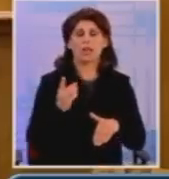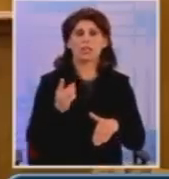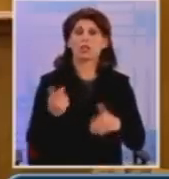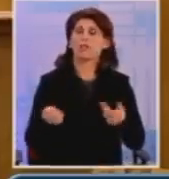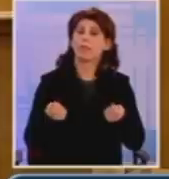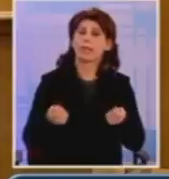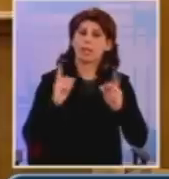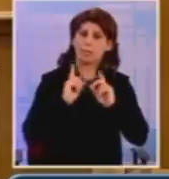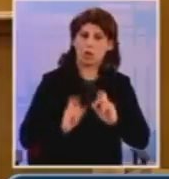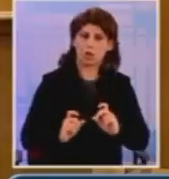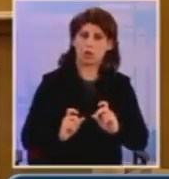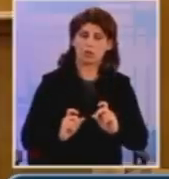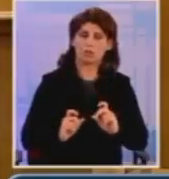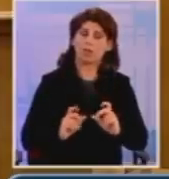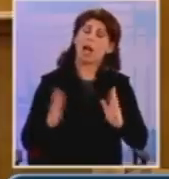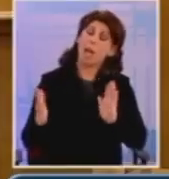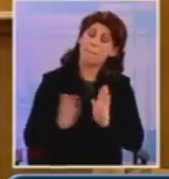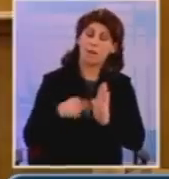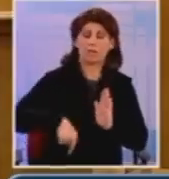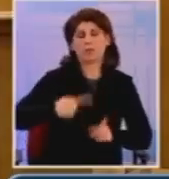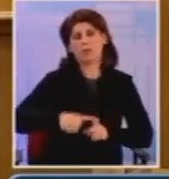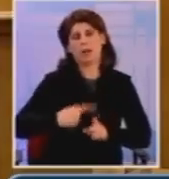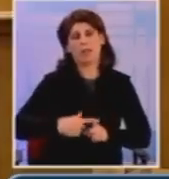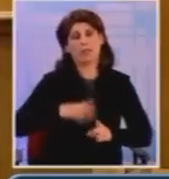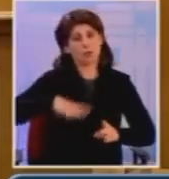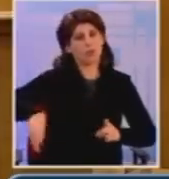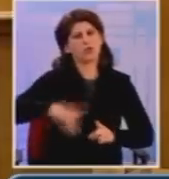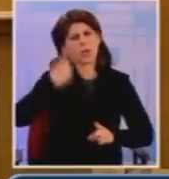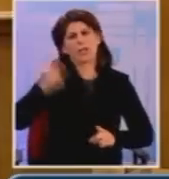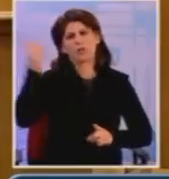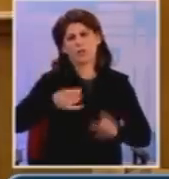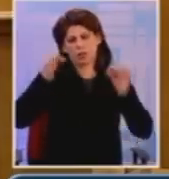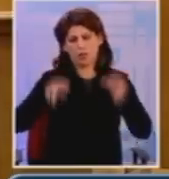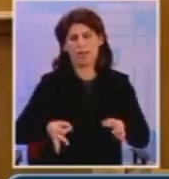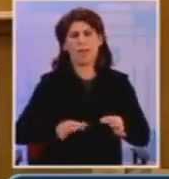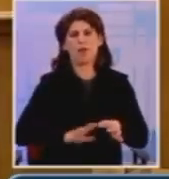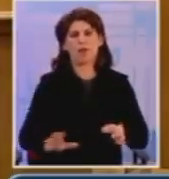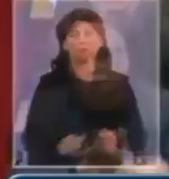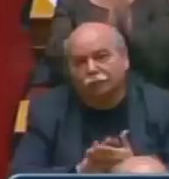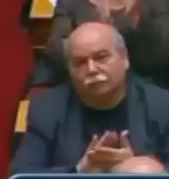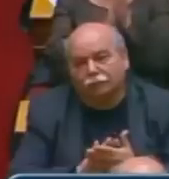ανεκπλήρωτες υποχρεώσεις προς την Ελλάδα και τον ελληνικό λαό στο ακέραιο.